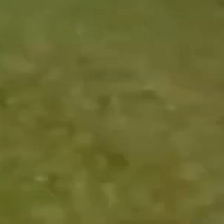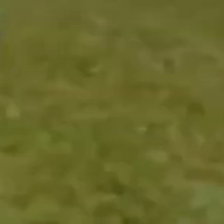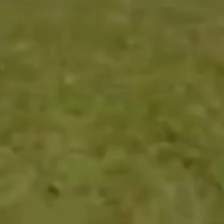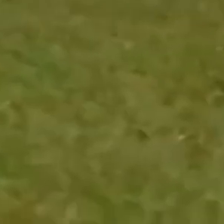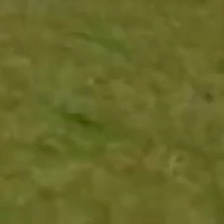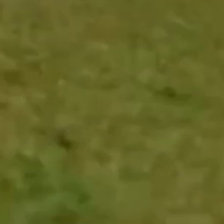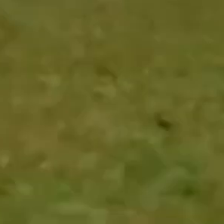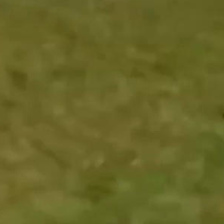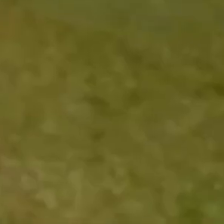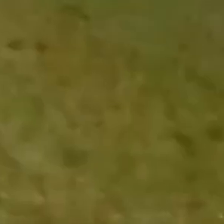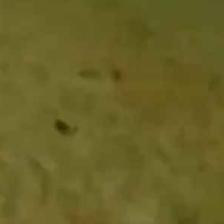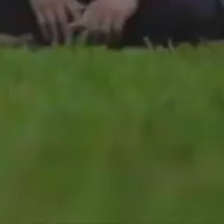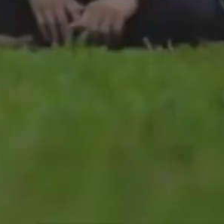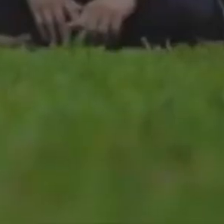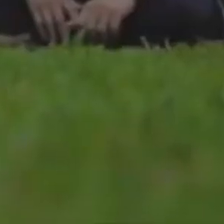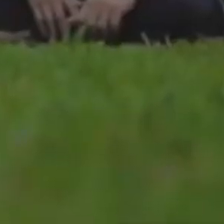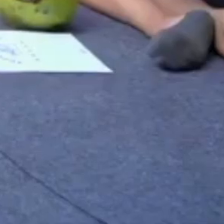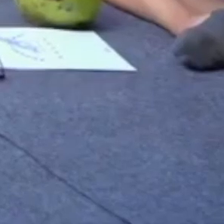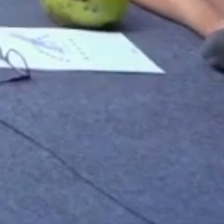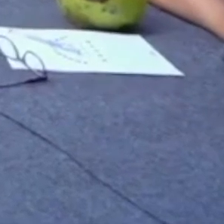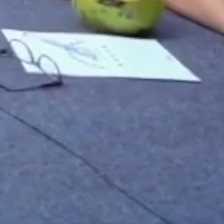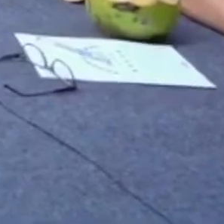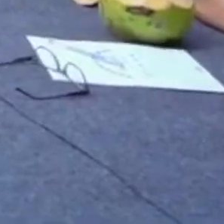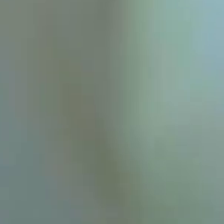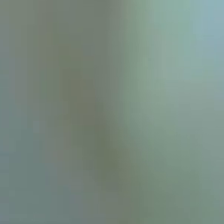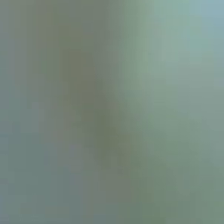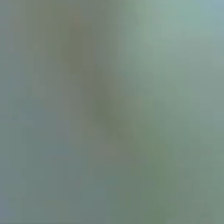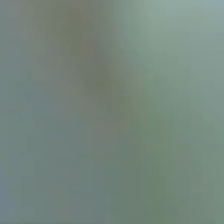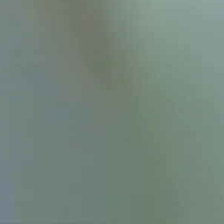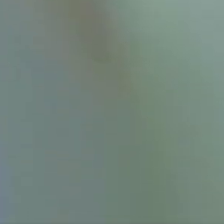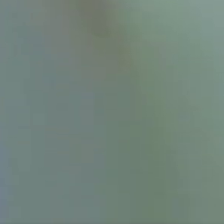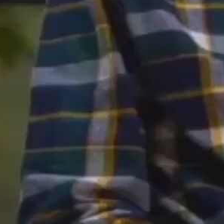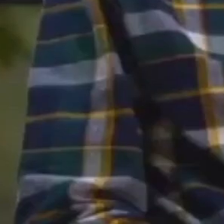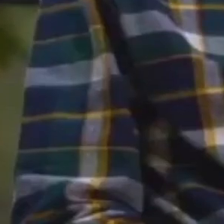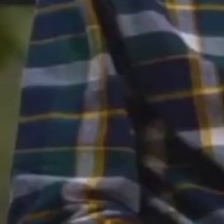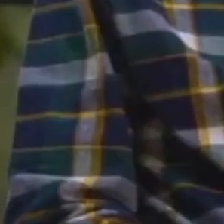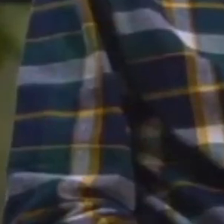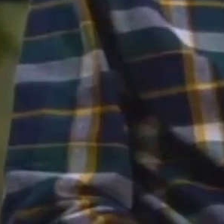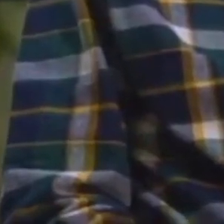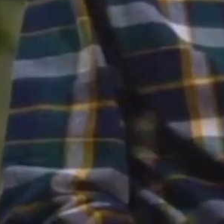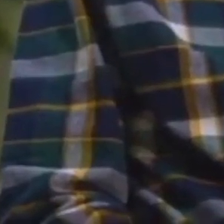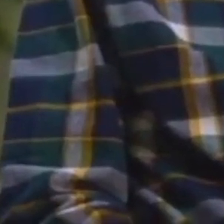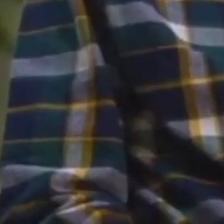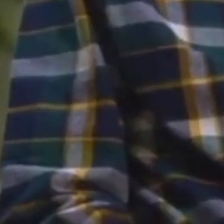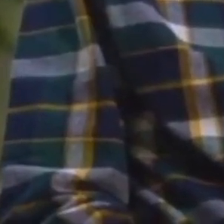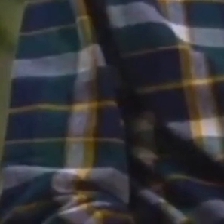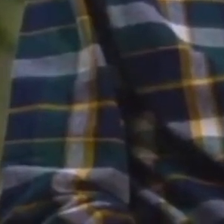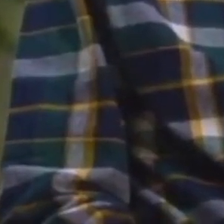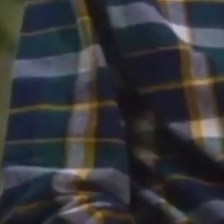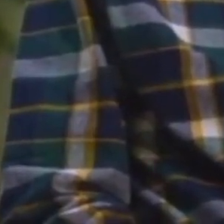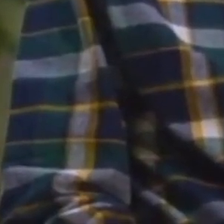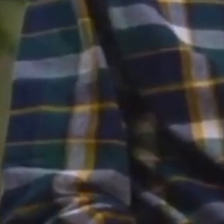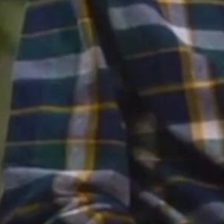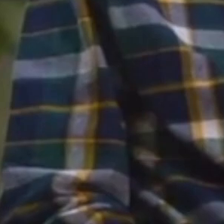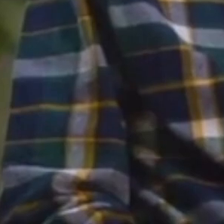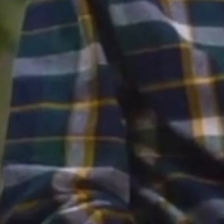doamerekatidakakan sampaikepadakita.Itulahsebabnya,masyaallah,halinilahyang akhirnyamembuatkitamengerti